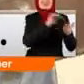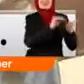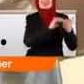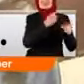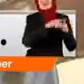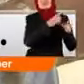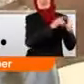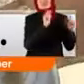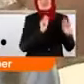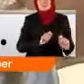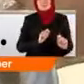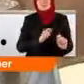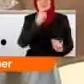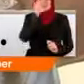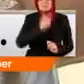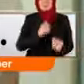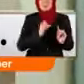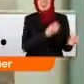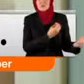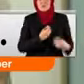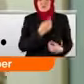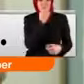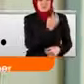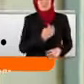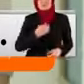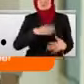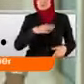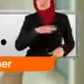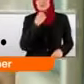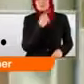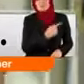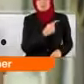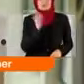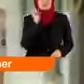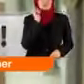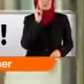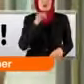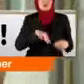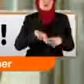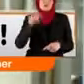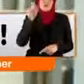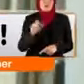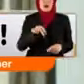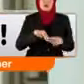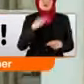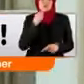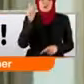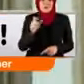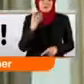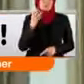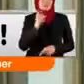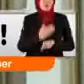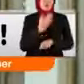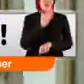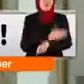açıkçası daha fazla dolandırmak maksadı Ünlü astrolog Arzum Koyuncu Yaklaşık 3 ay önce bir ile anlaştı